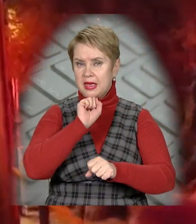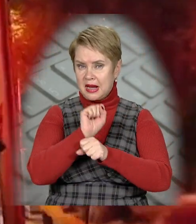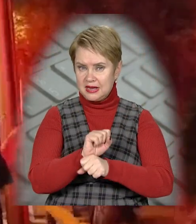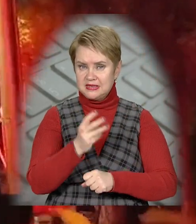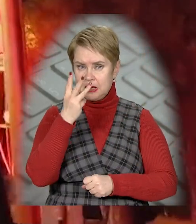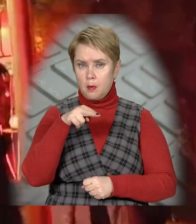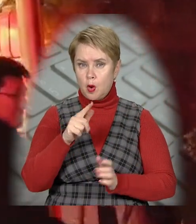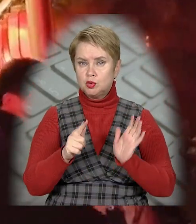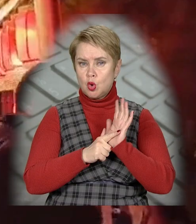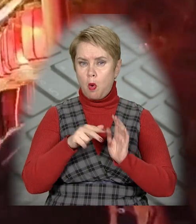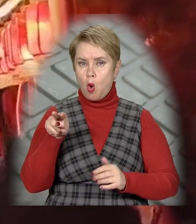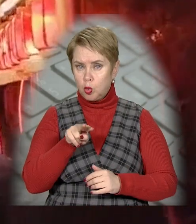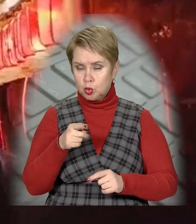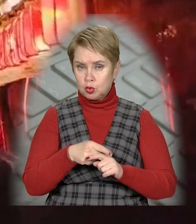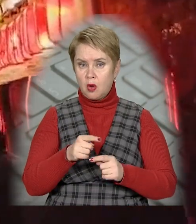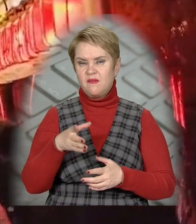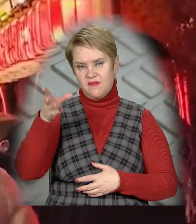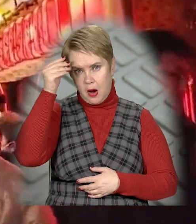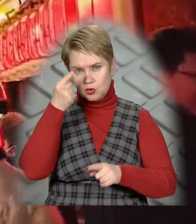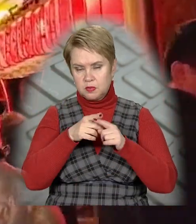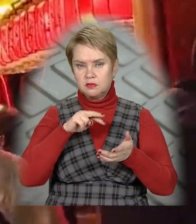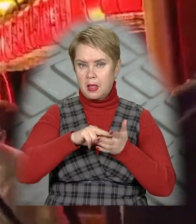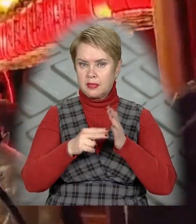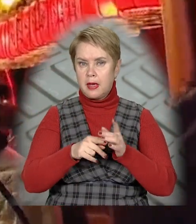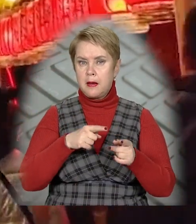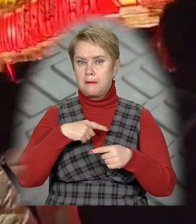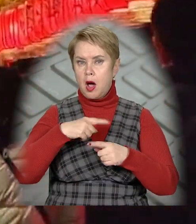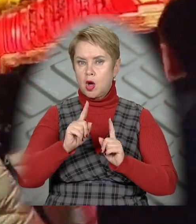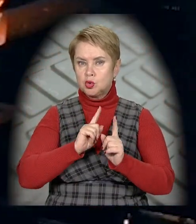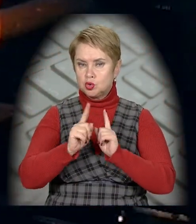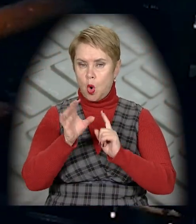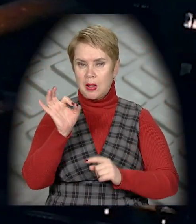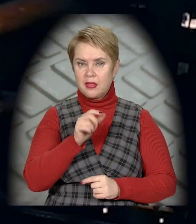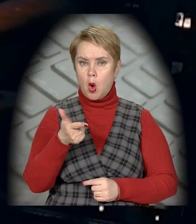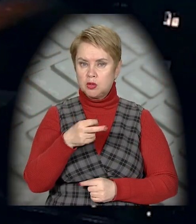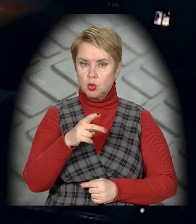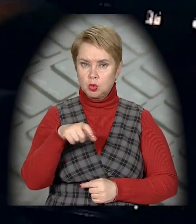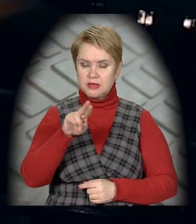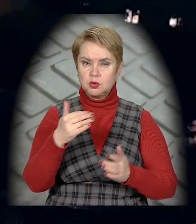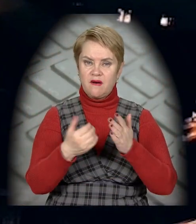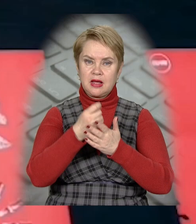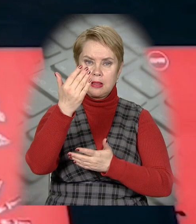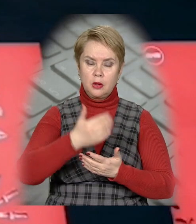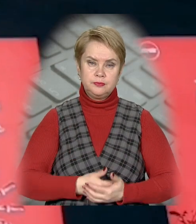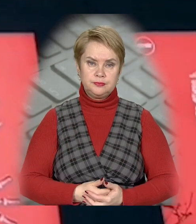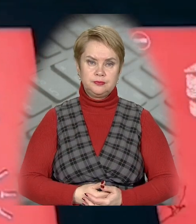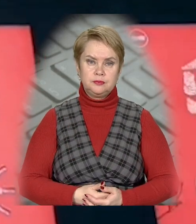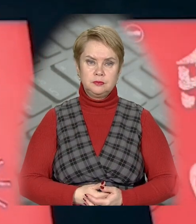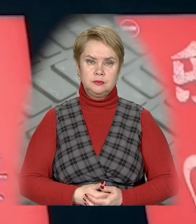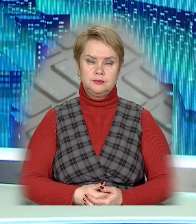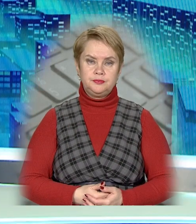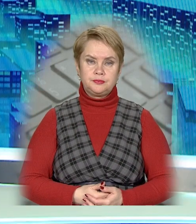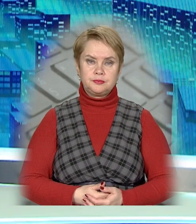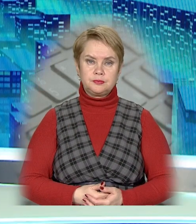перекриють з 3 по 7 лютого. Тож враховуйте це під час планування маршрутів. Олена Городецька, Олег Одринський, новини 11 каналу.